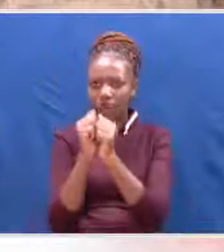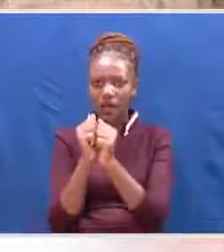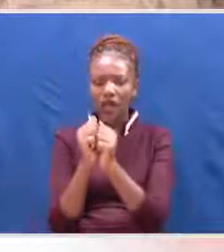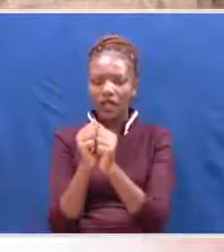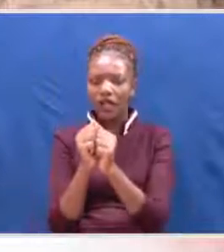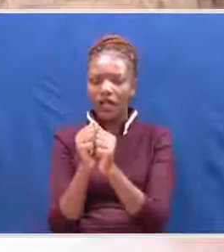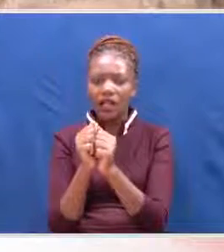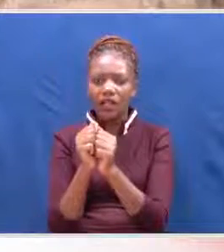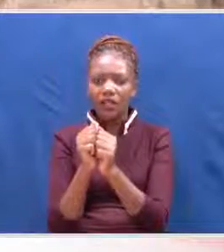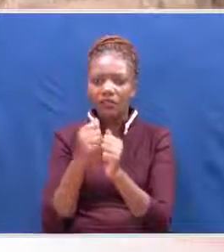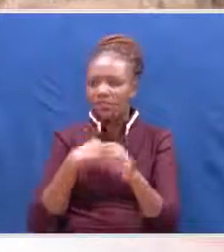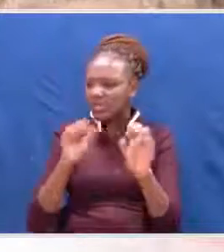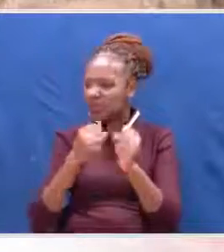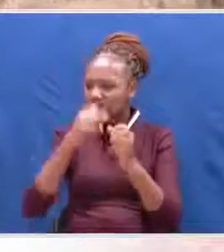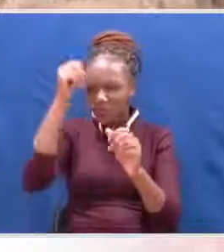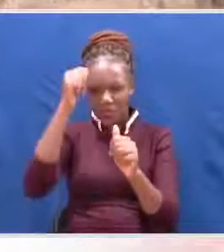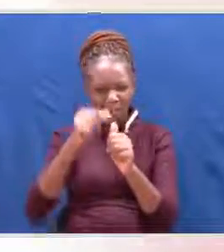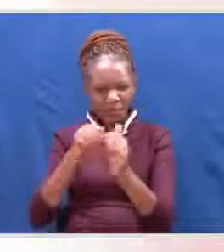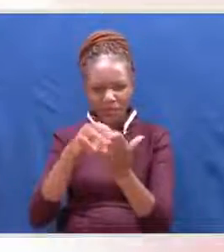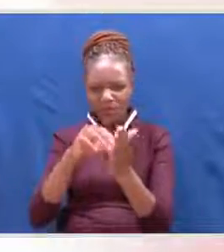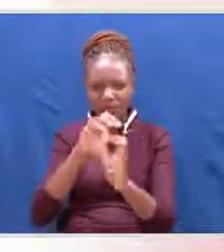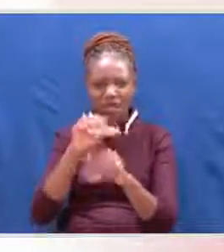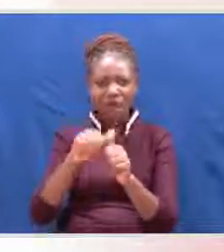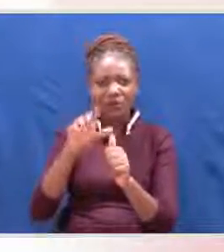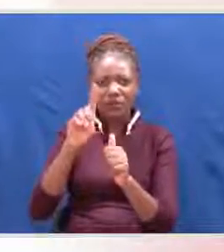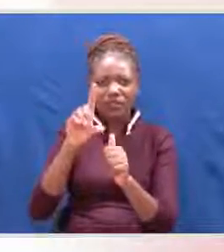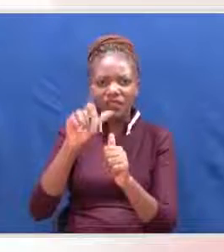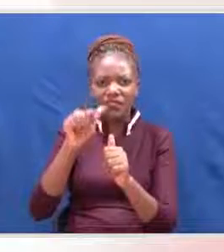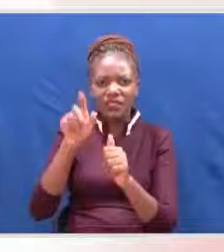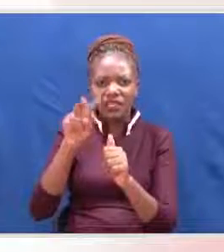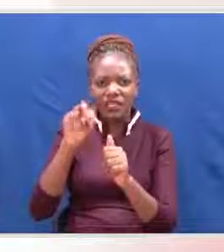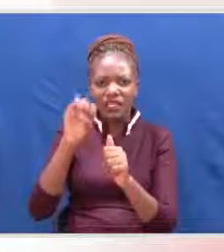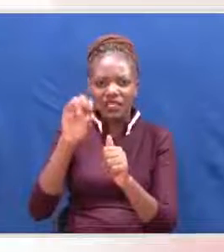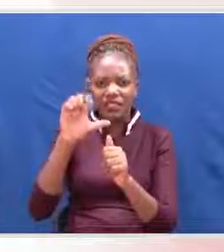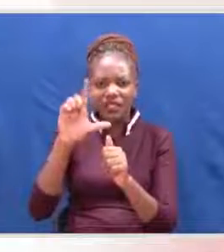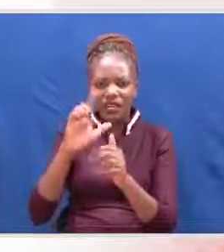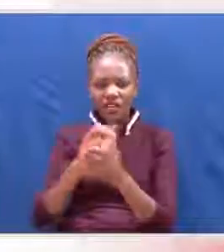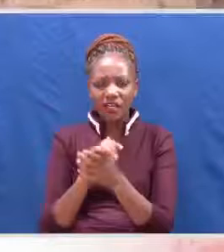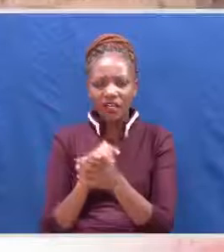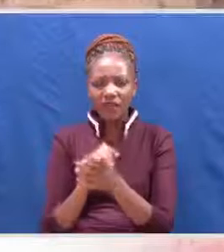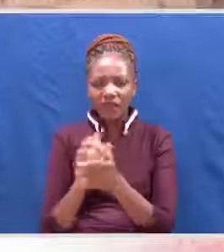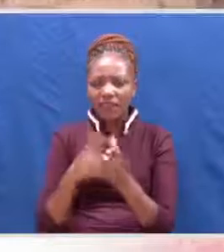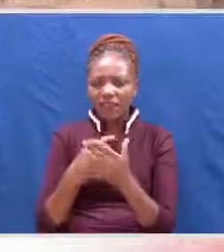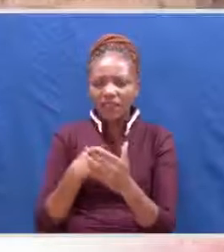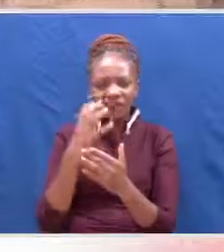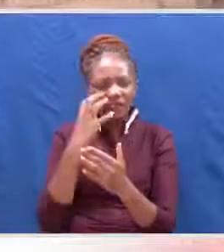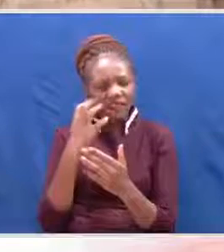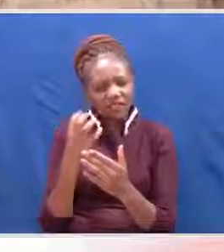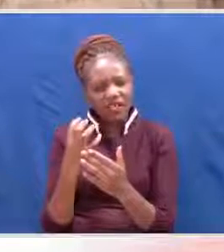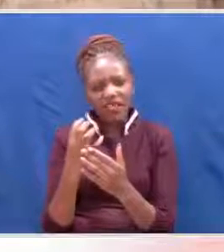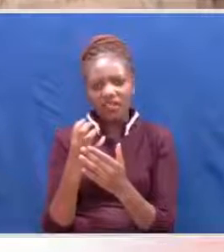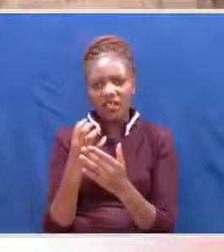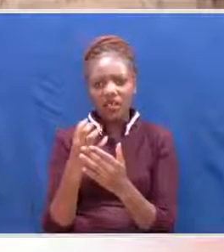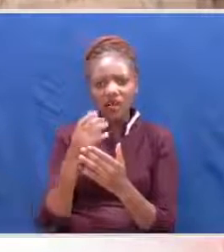so siwezi mkumbuka vizuri tena sana because it's been a very long time. Kwangu inasikitisha sana because siwezi penda